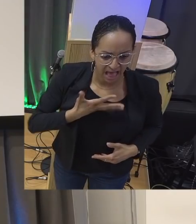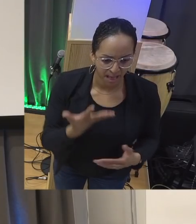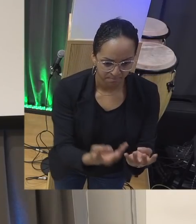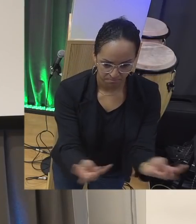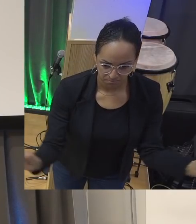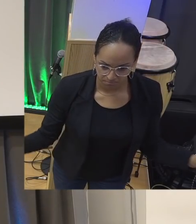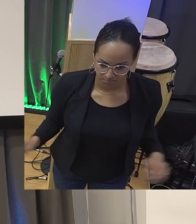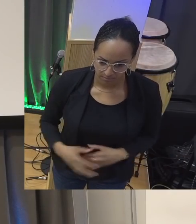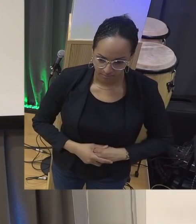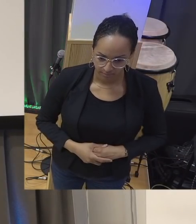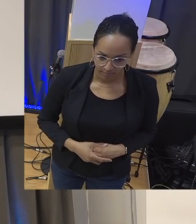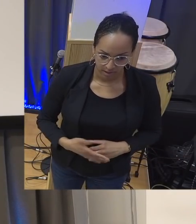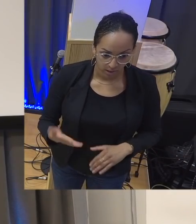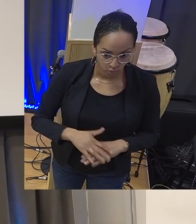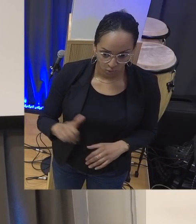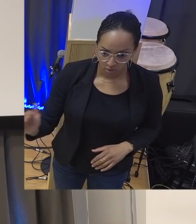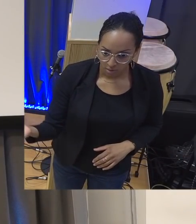fondent.